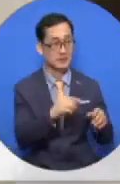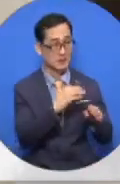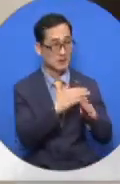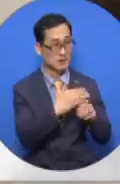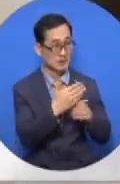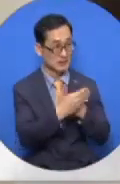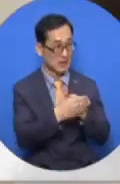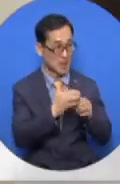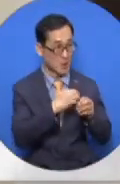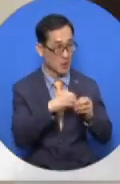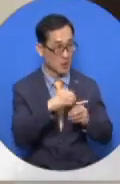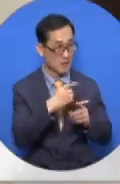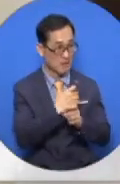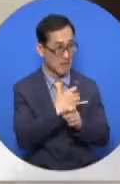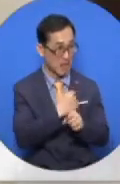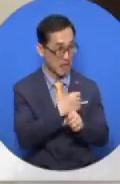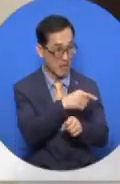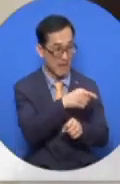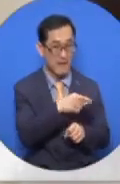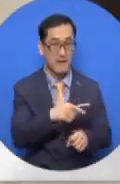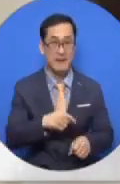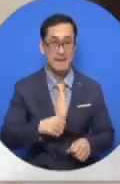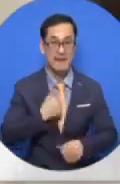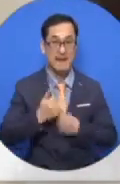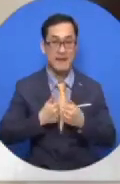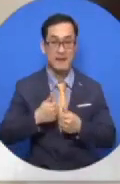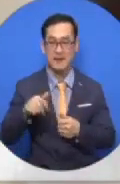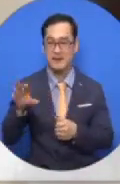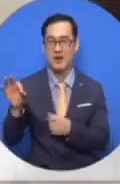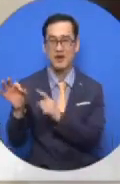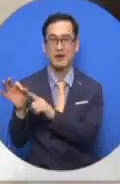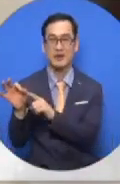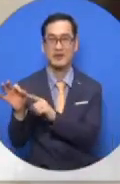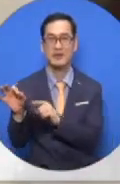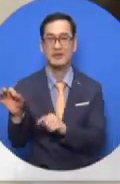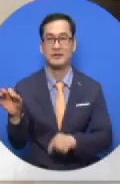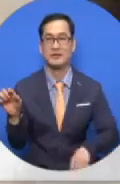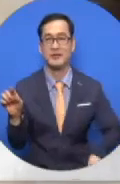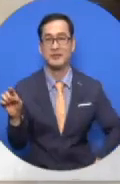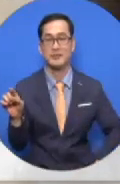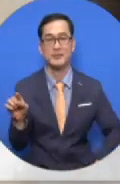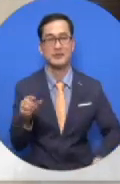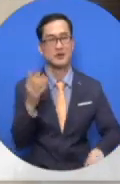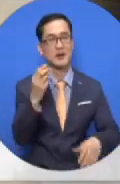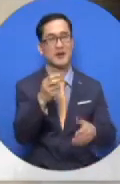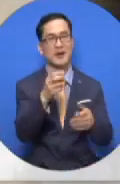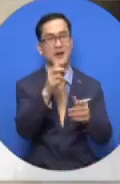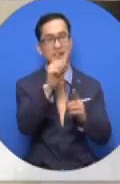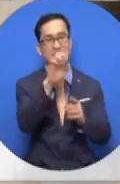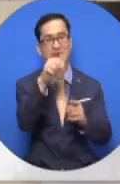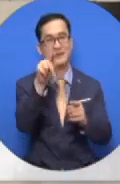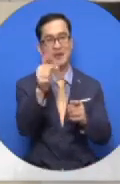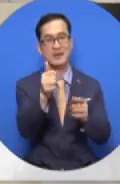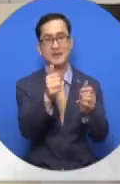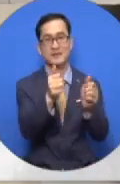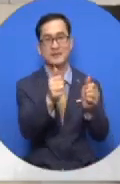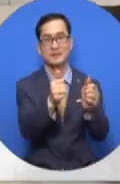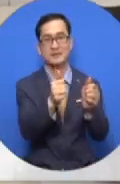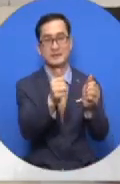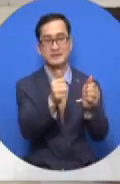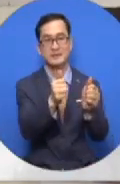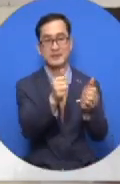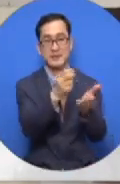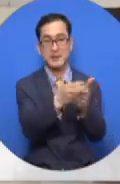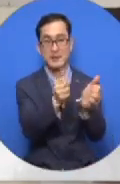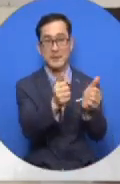있는 소지가 분명하죠. 과거에 정의당의 데스노트라고 우리가 많이 부르지 않았습니까? 이미선 헌법재판관 청문회 당시에 여기에 대해서